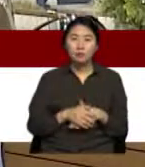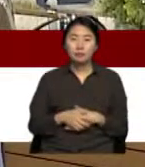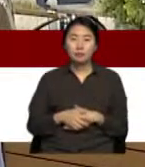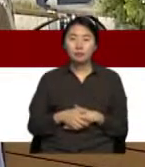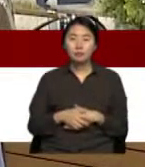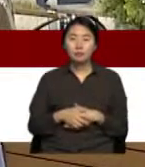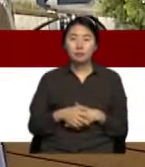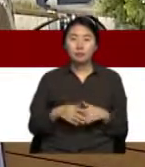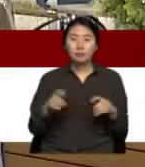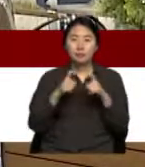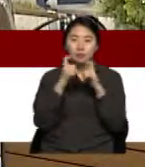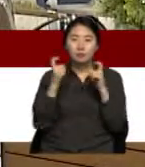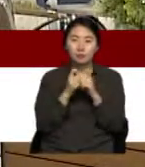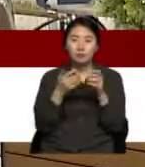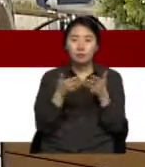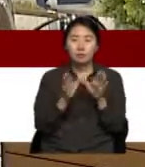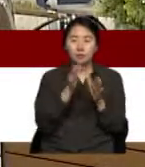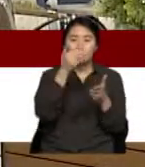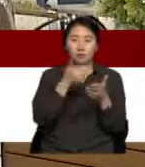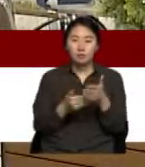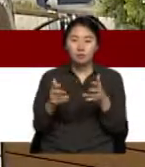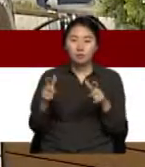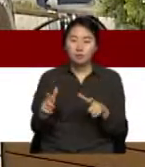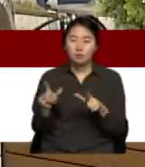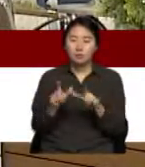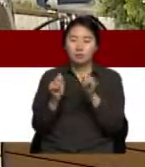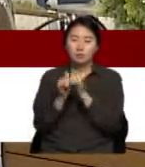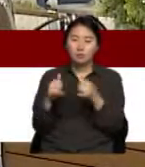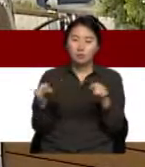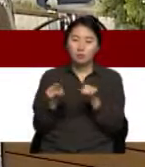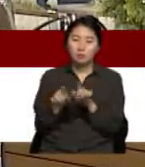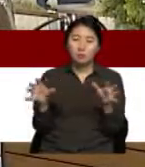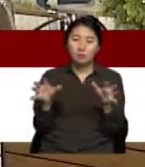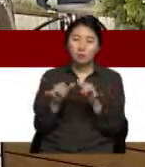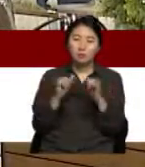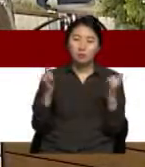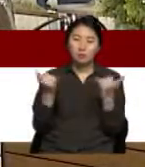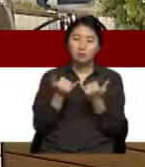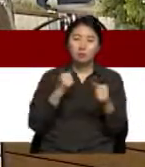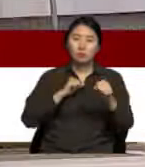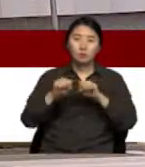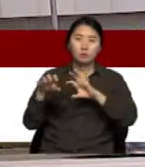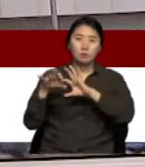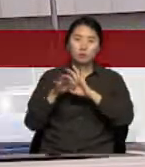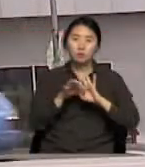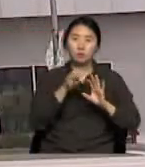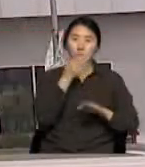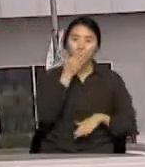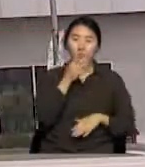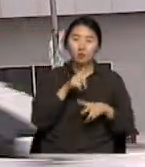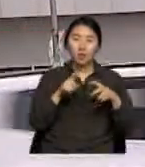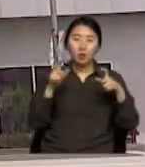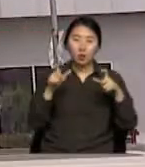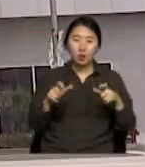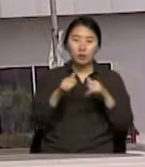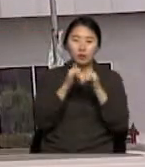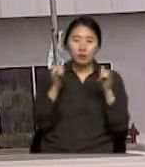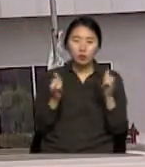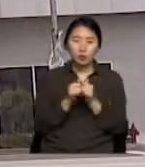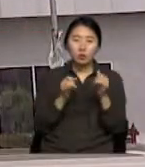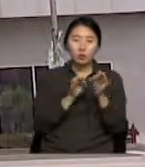그 개별 단체로 남지 않고 지역 주민들과 함께하는 다양한 공동체 활동으로 연계도. 서대문구